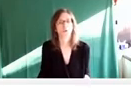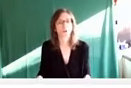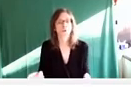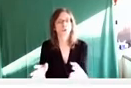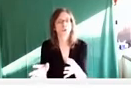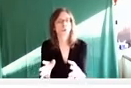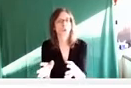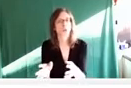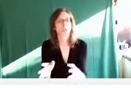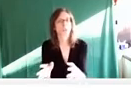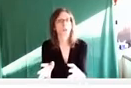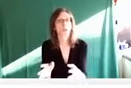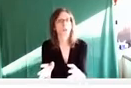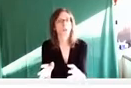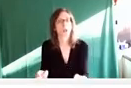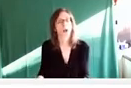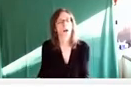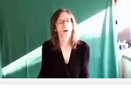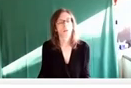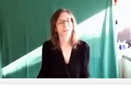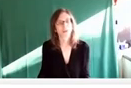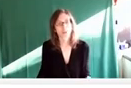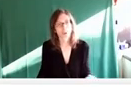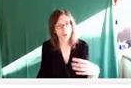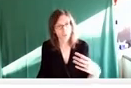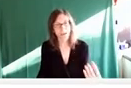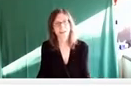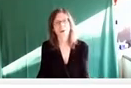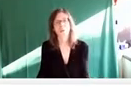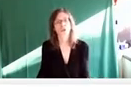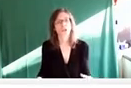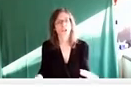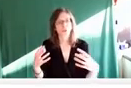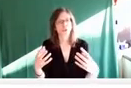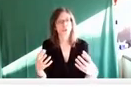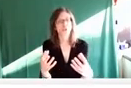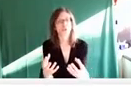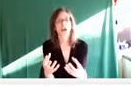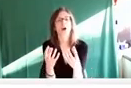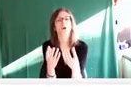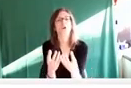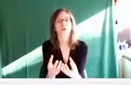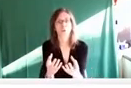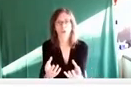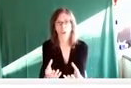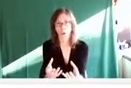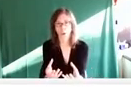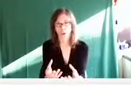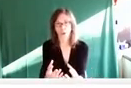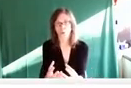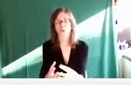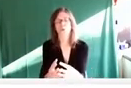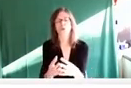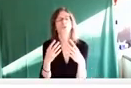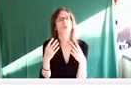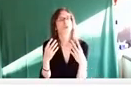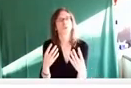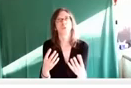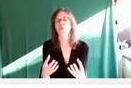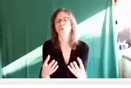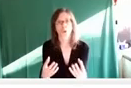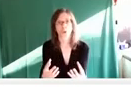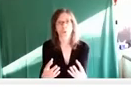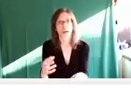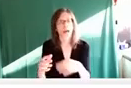Bon, on est tous un peu entre les deux, là. Mais disons, quand vous partez un projet, toujours vous faire un dossier projet où vont se trouver